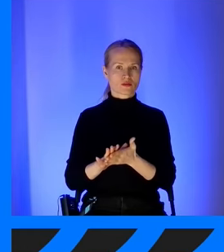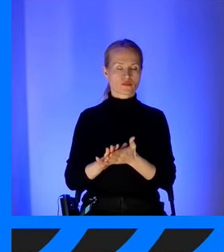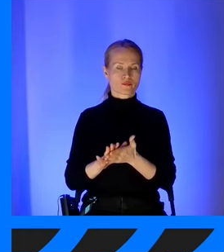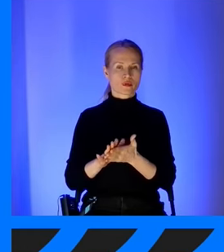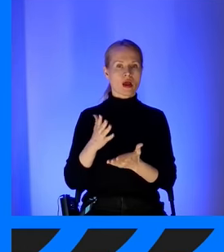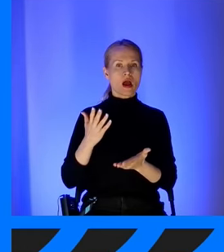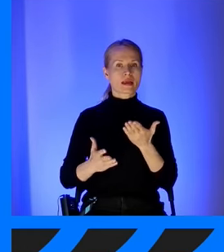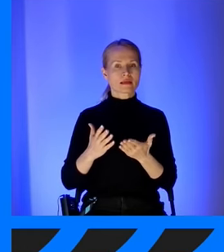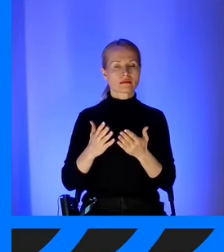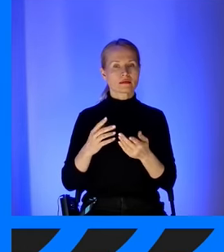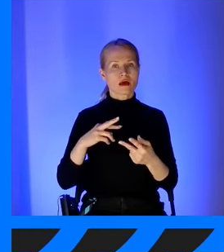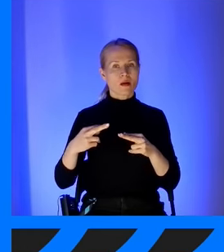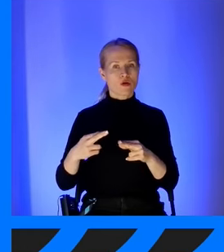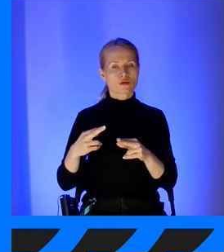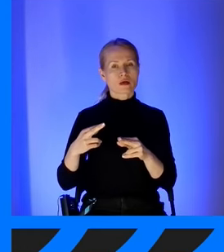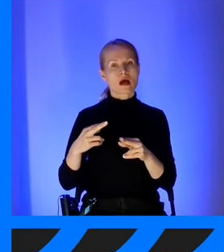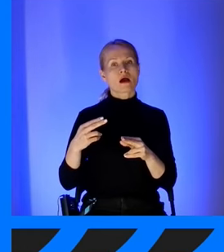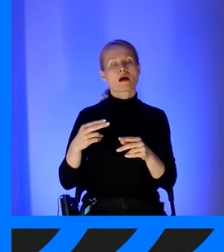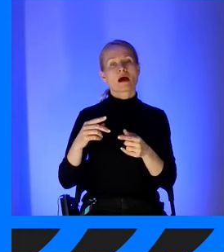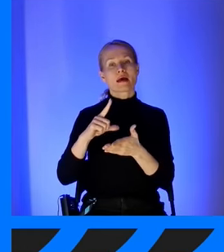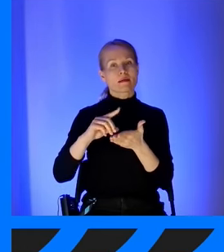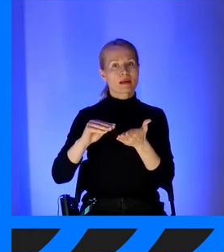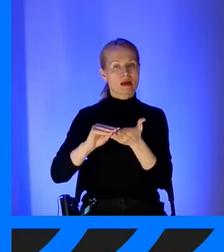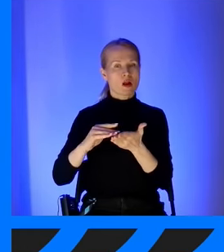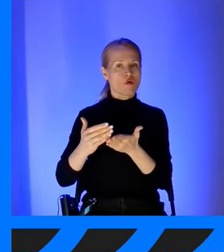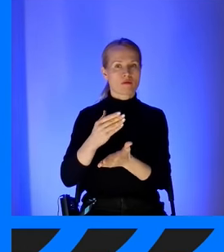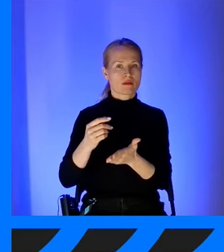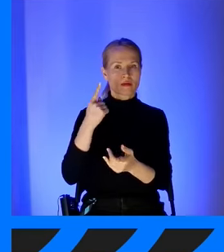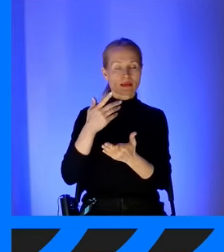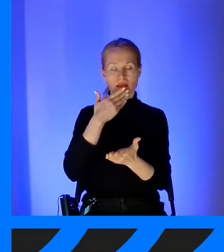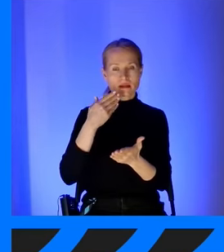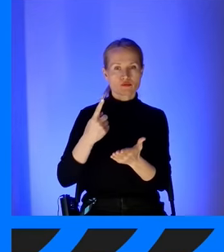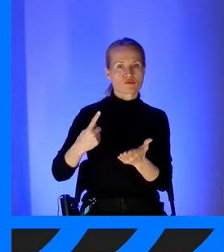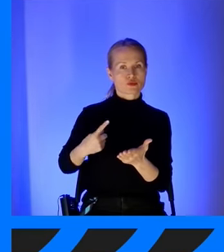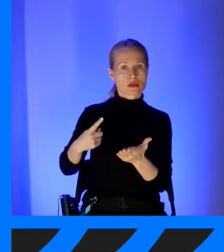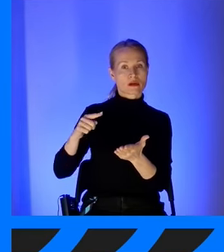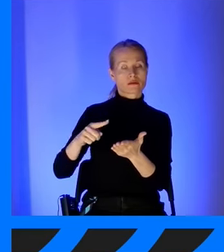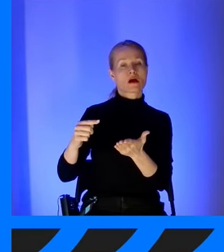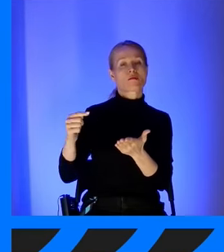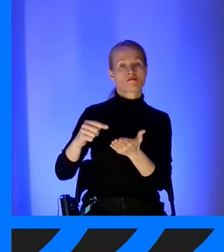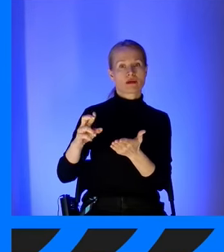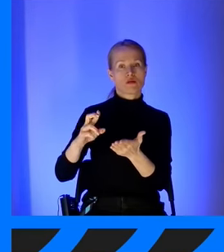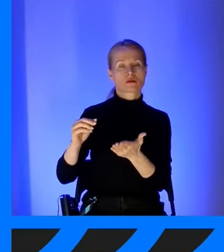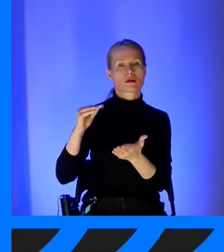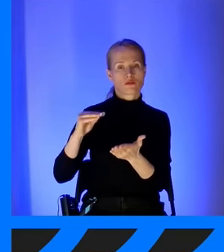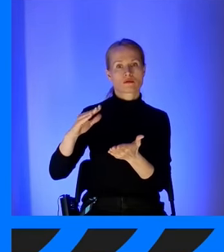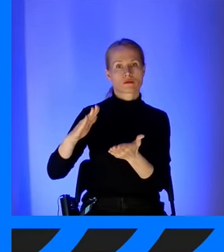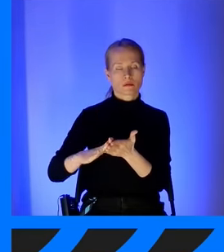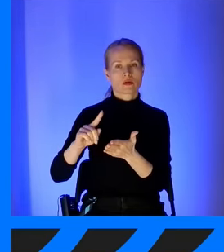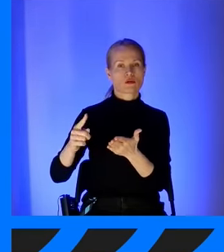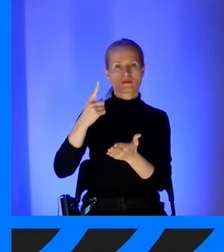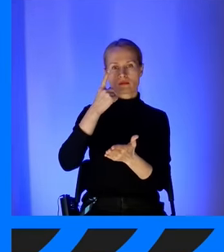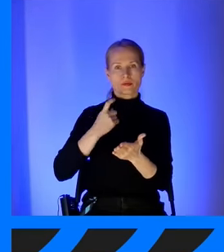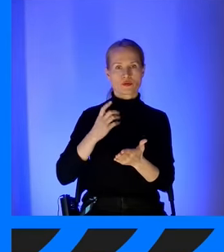если наоборот мы ещё не догнали до этой позиции мы будем ждать пока белок догонит Как